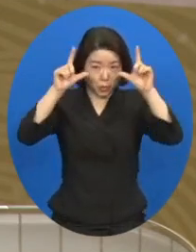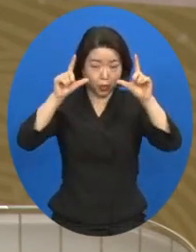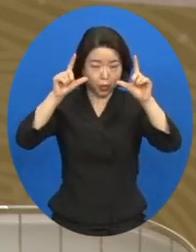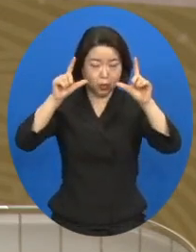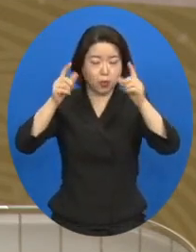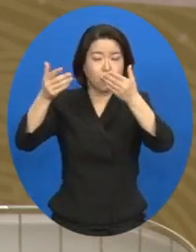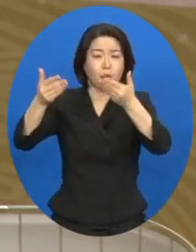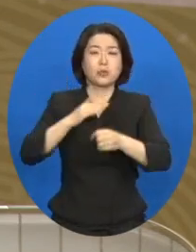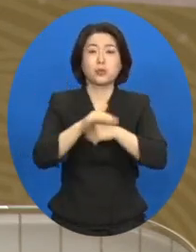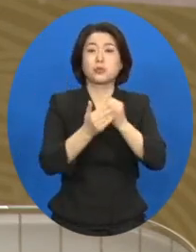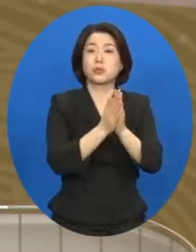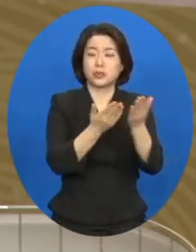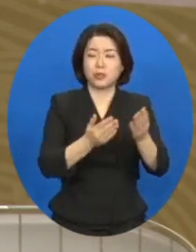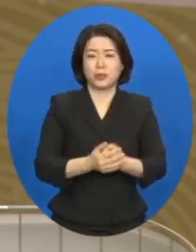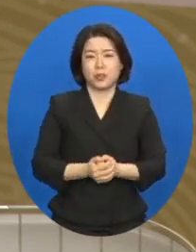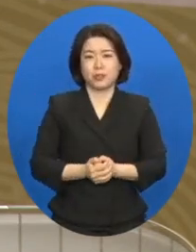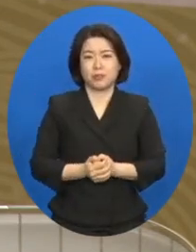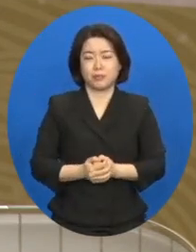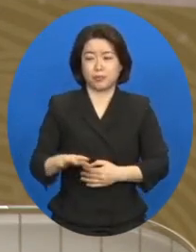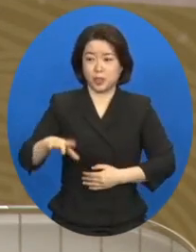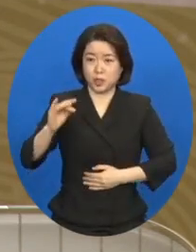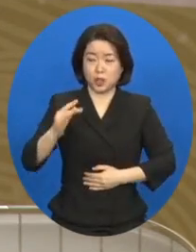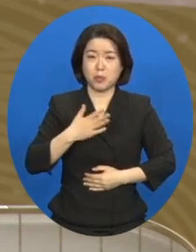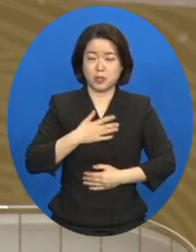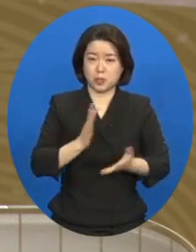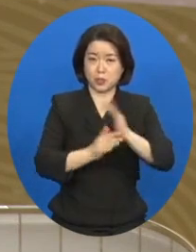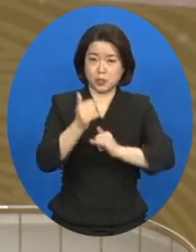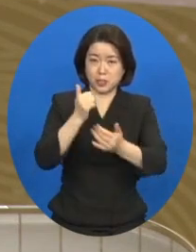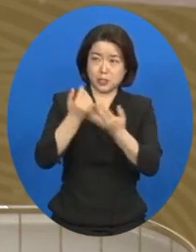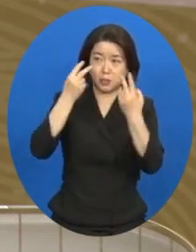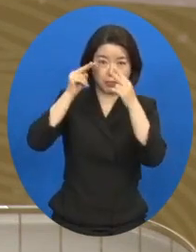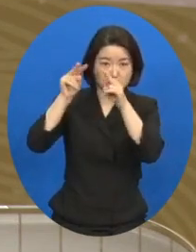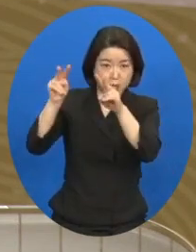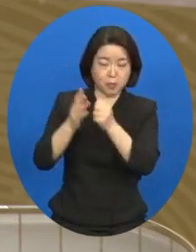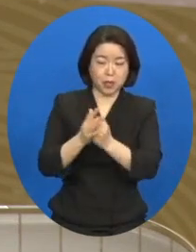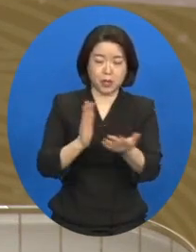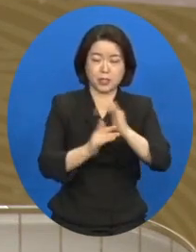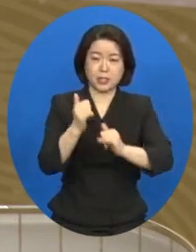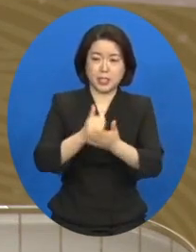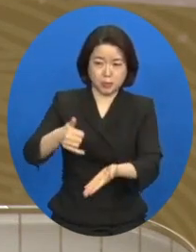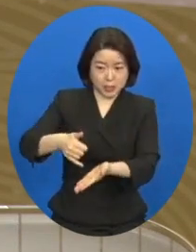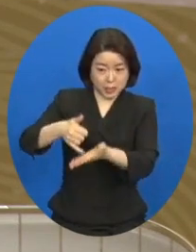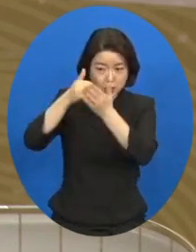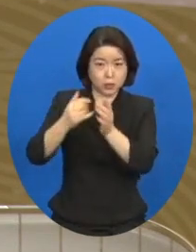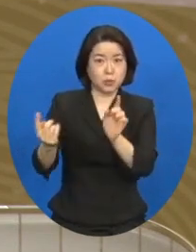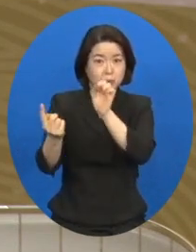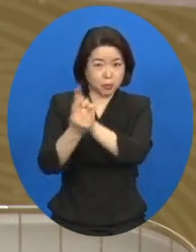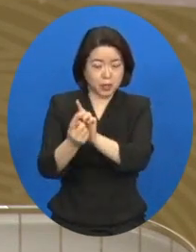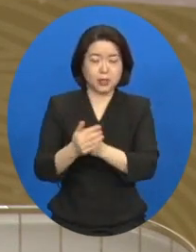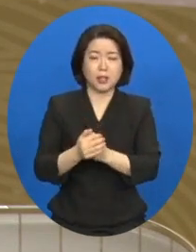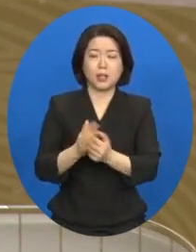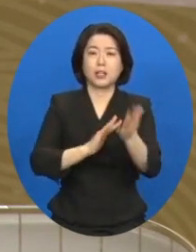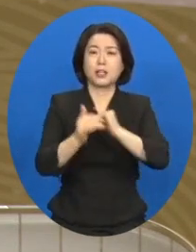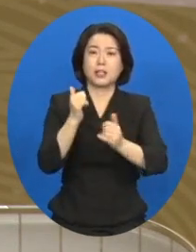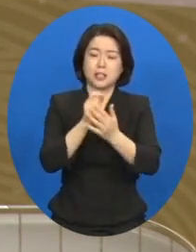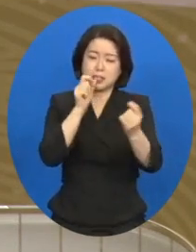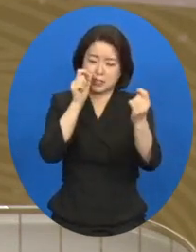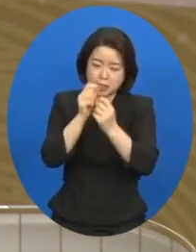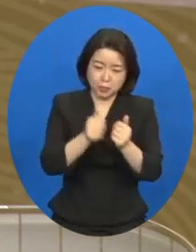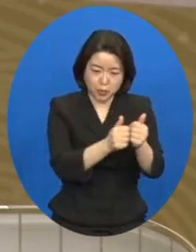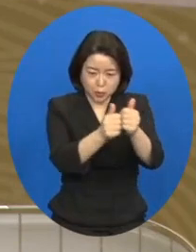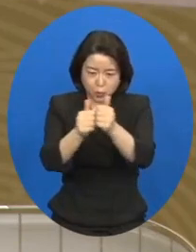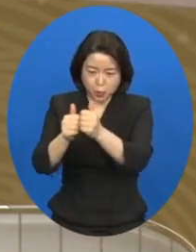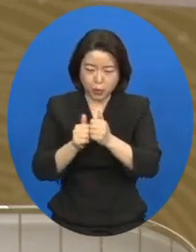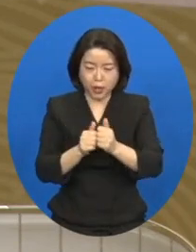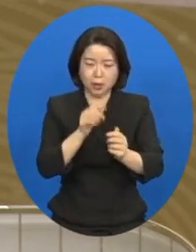저는 처음에는 예수님을 바라보라, 예수님을 인격적으로 만나라, 예수님과 친밀히 동행하라는